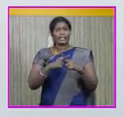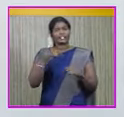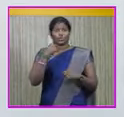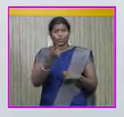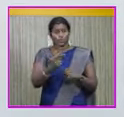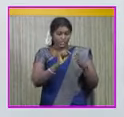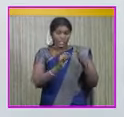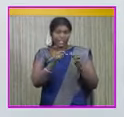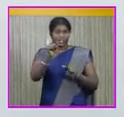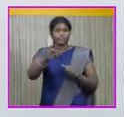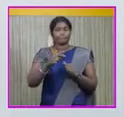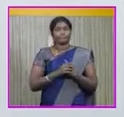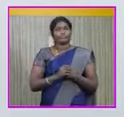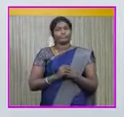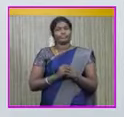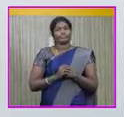தரப்பட்டிருக்கிறது.